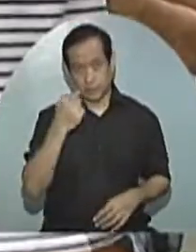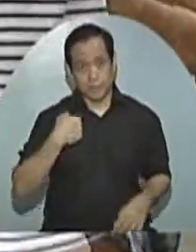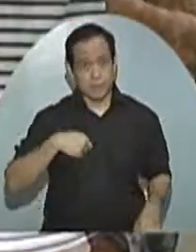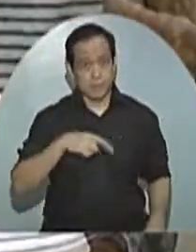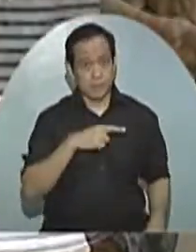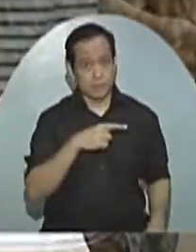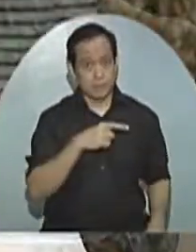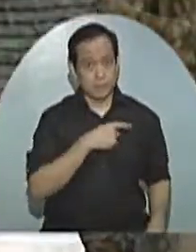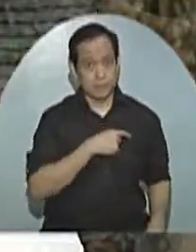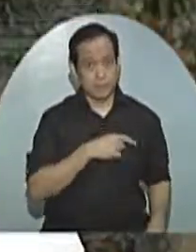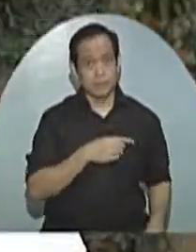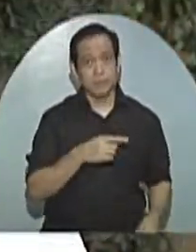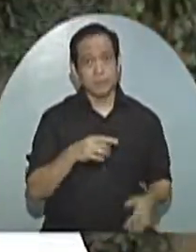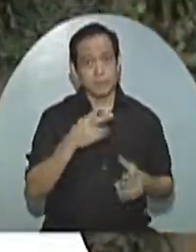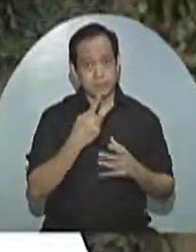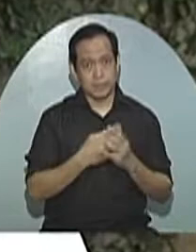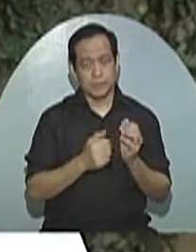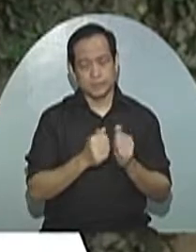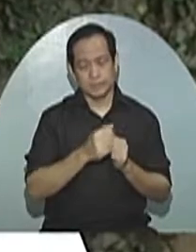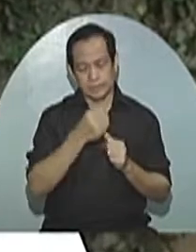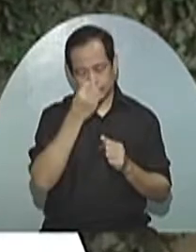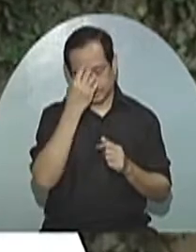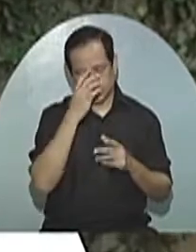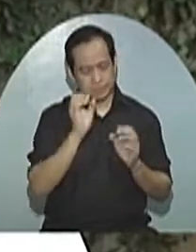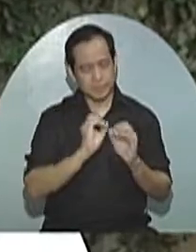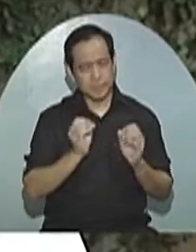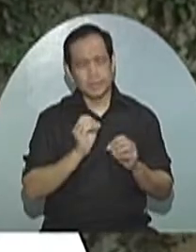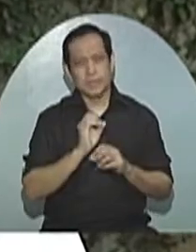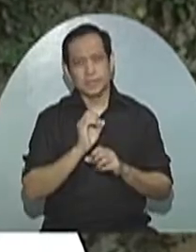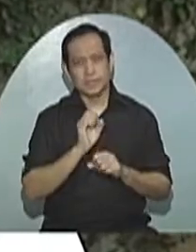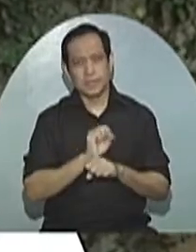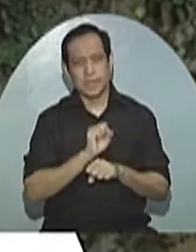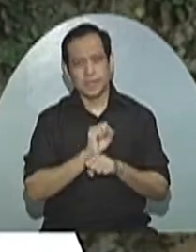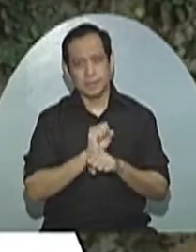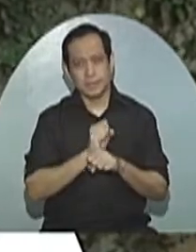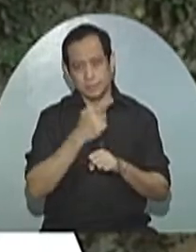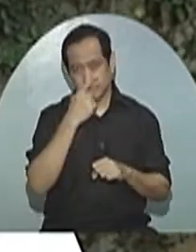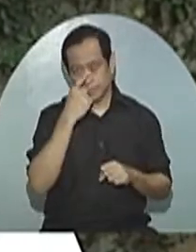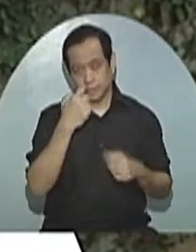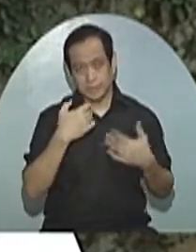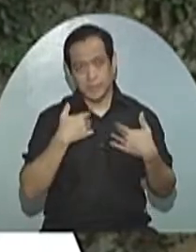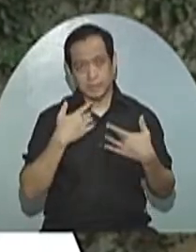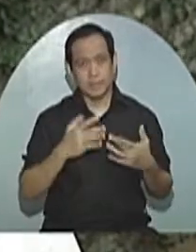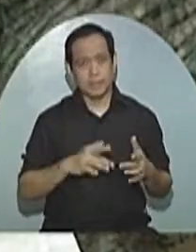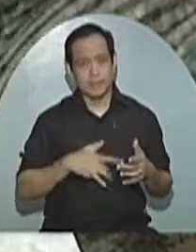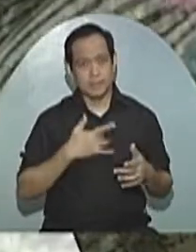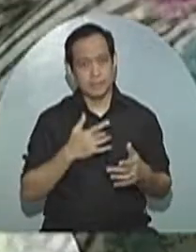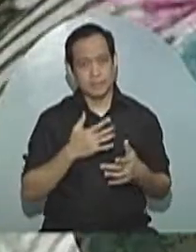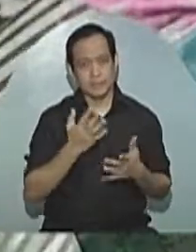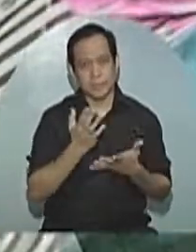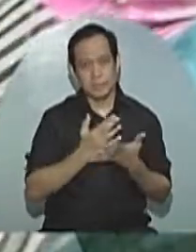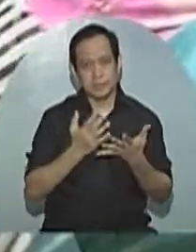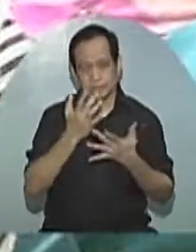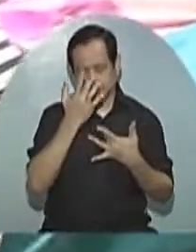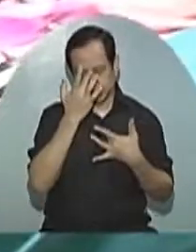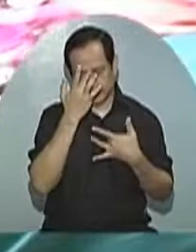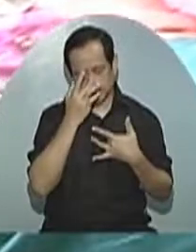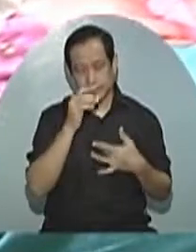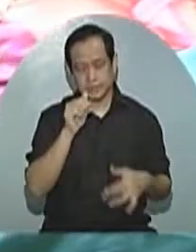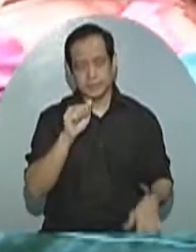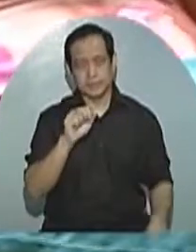pong lolo nila, wala na rin pong hanap buhay. Dahil may marami na rin po kami nararamdaman ng